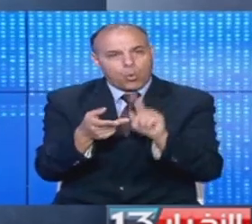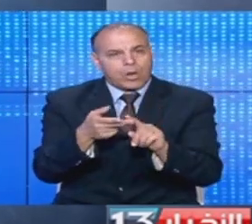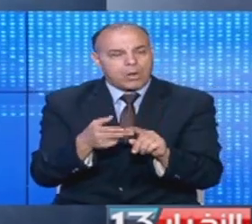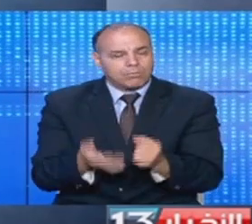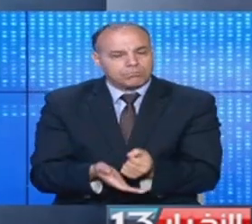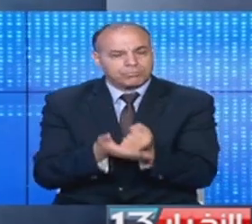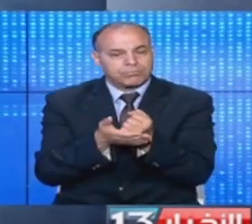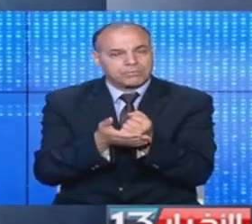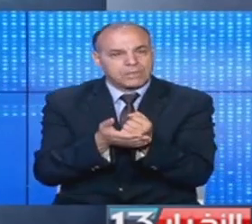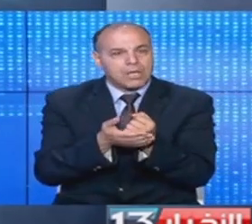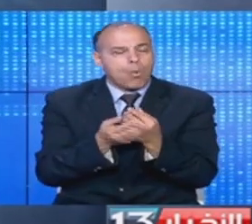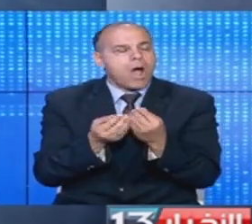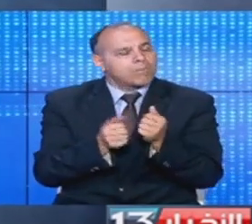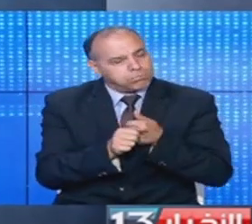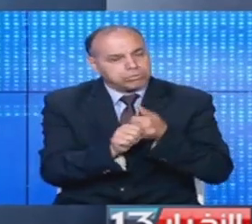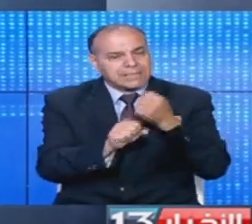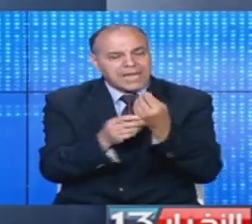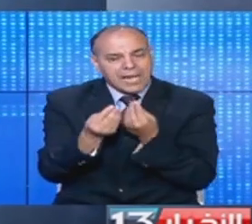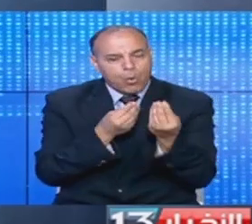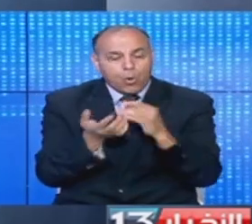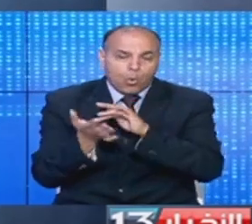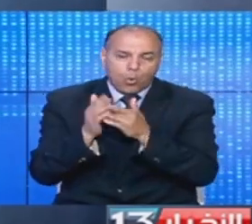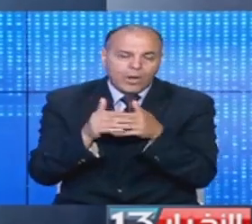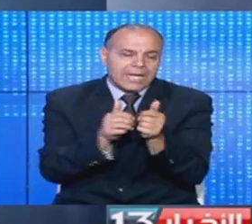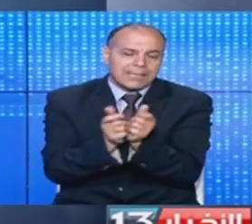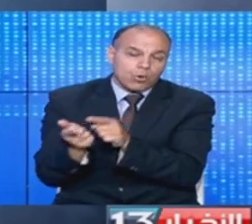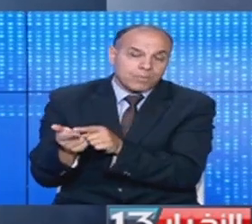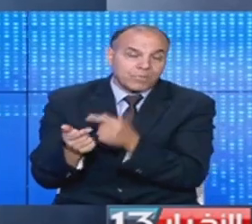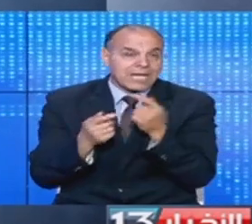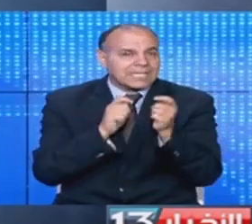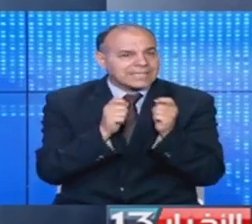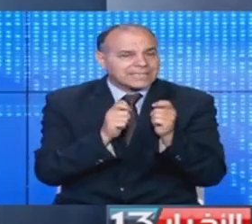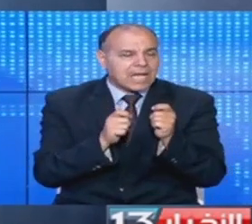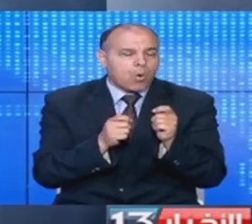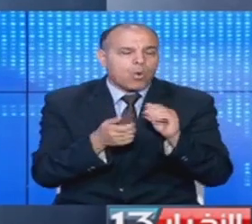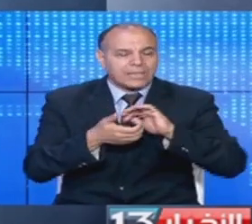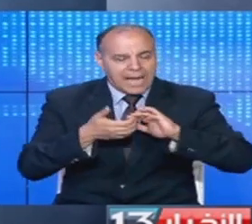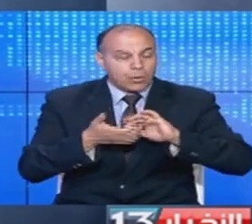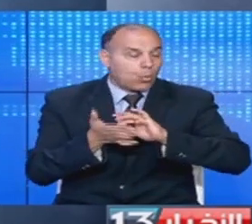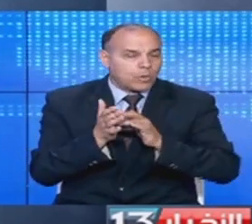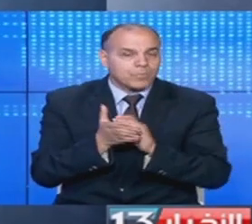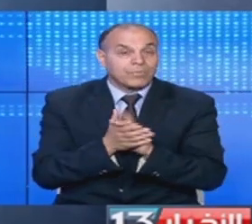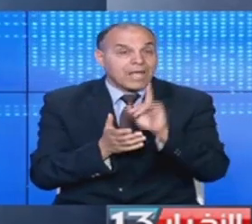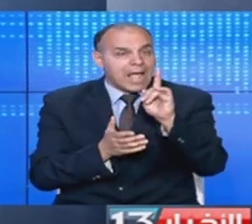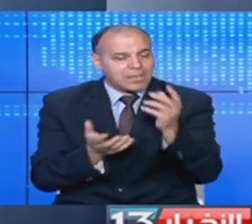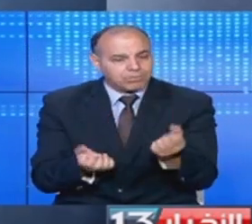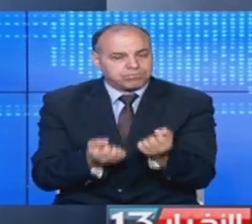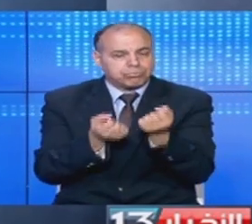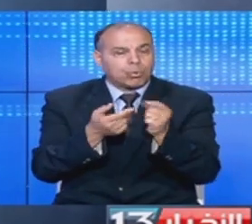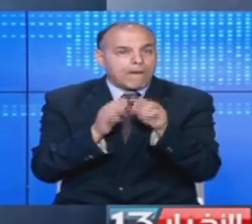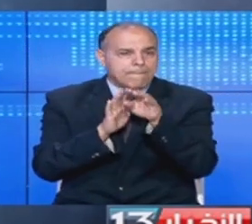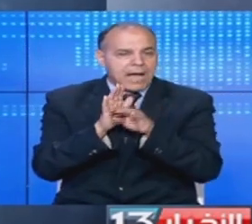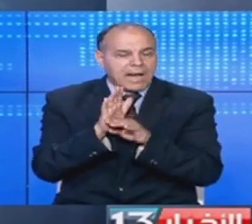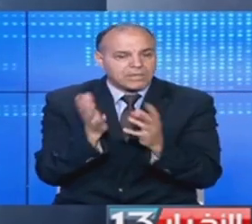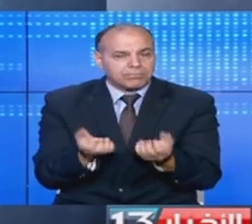للحكومة والمثابرة على إدارة الحوار بين جميع الأطراف السياسية والمنظمات الوطنية للنجاح في وضع